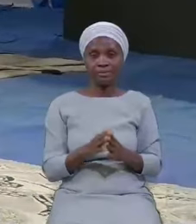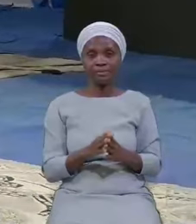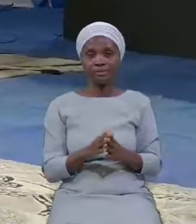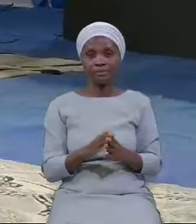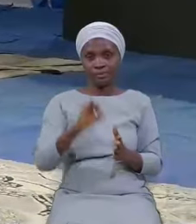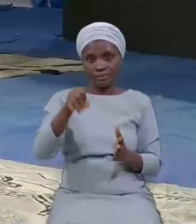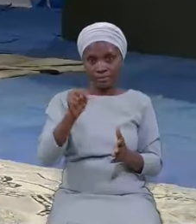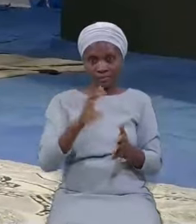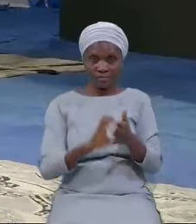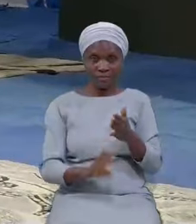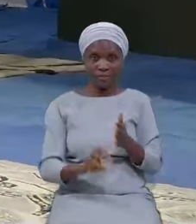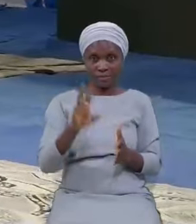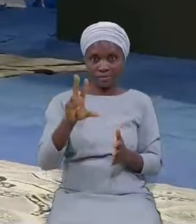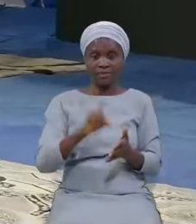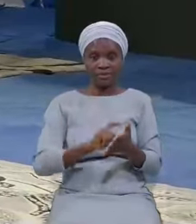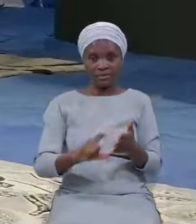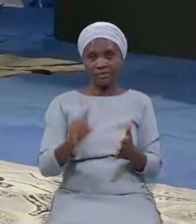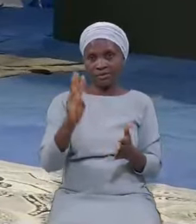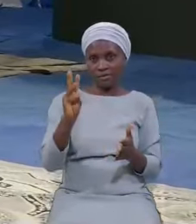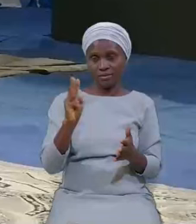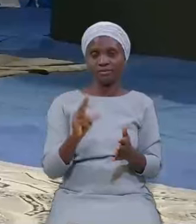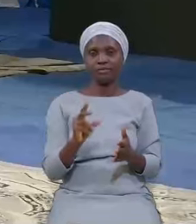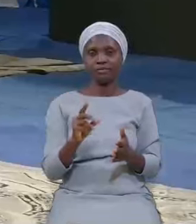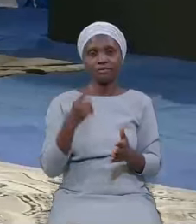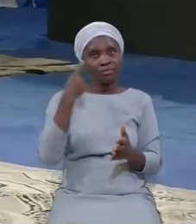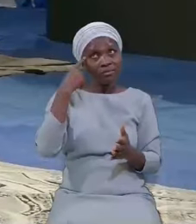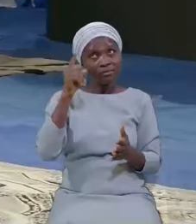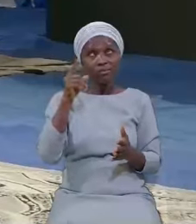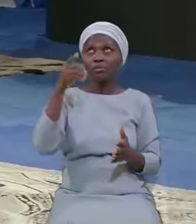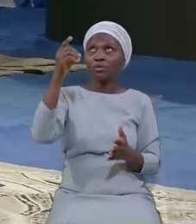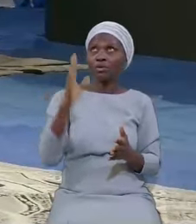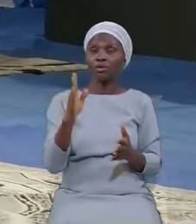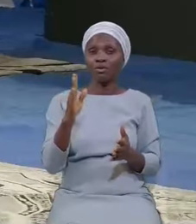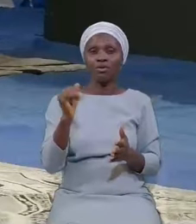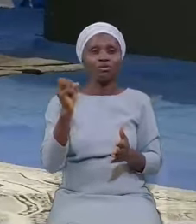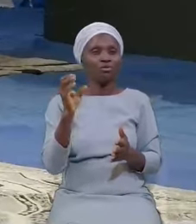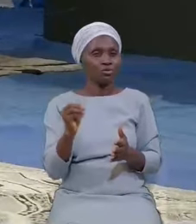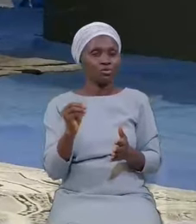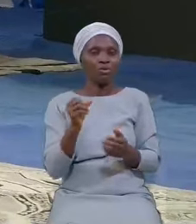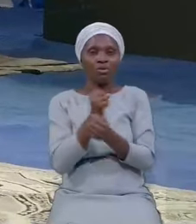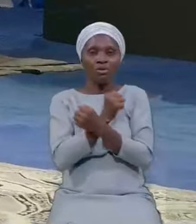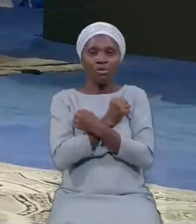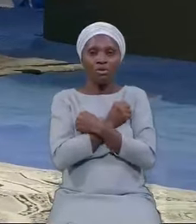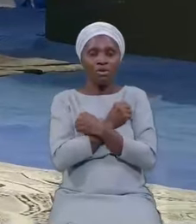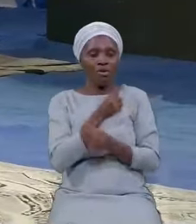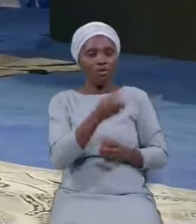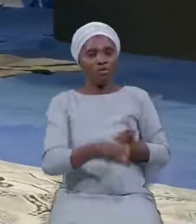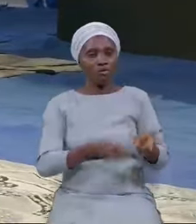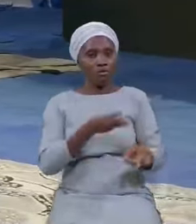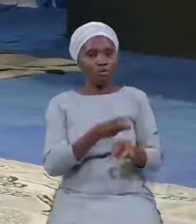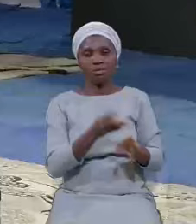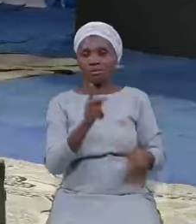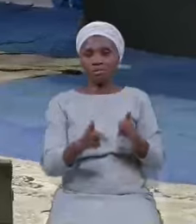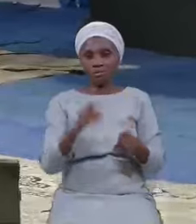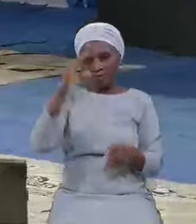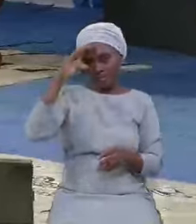verset 16. « Car Dieu a tant aimé le monde, les hommes, les femmes, les garçons, les filles, les tribus, tout